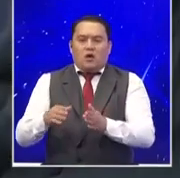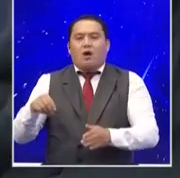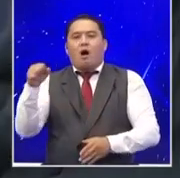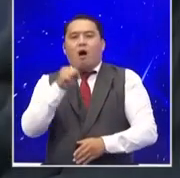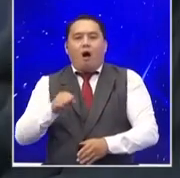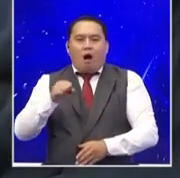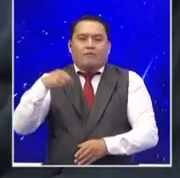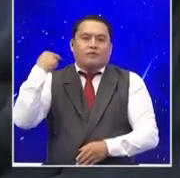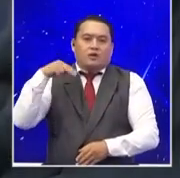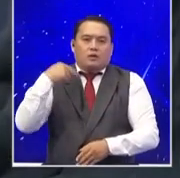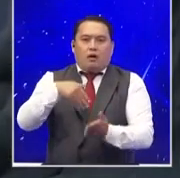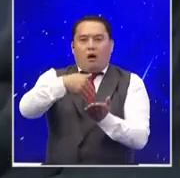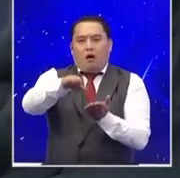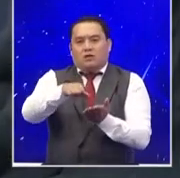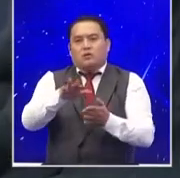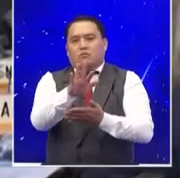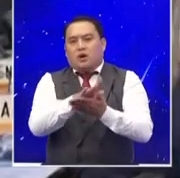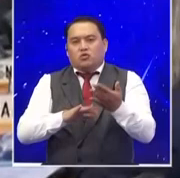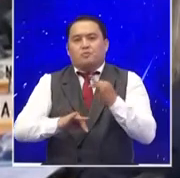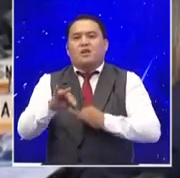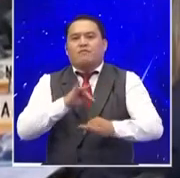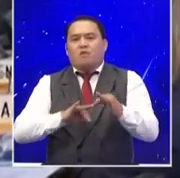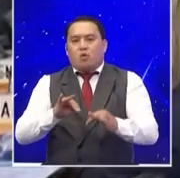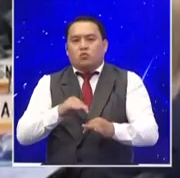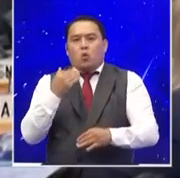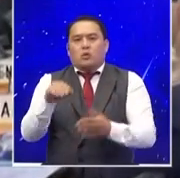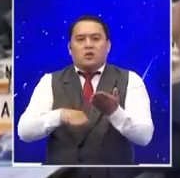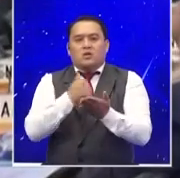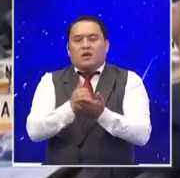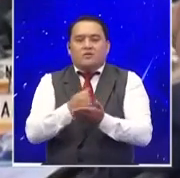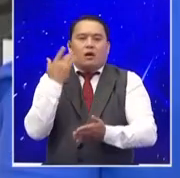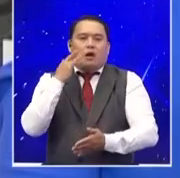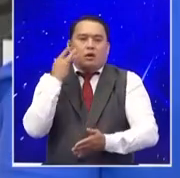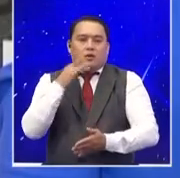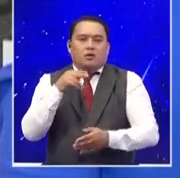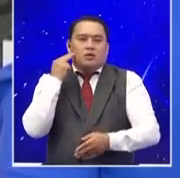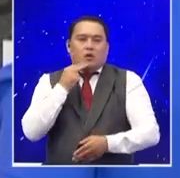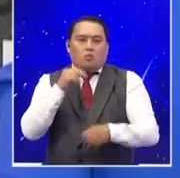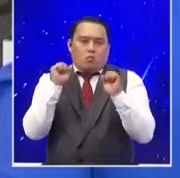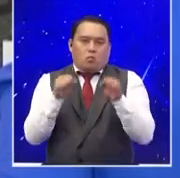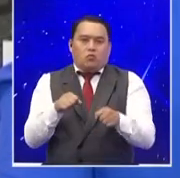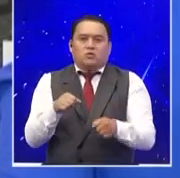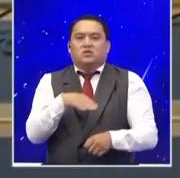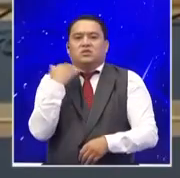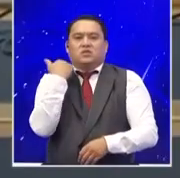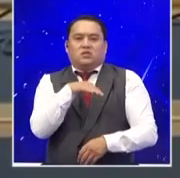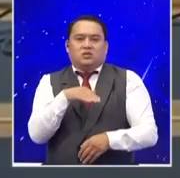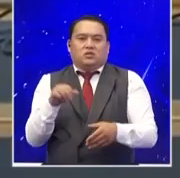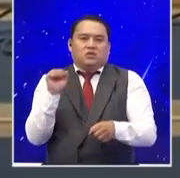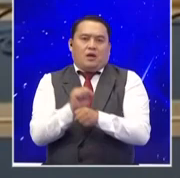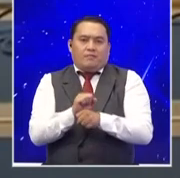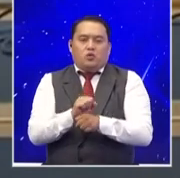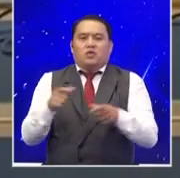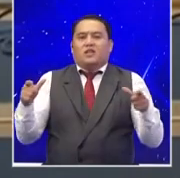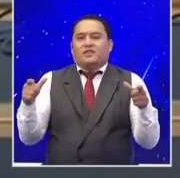августе Дональд Трамп отказался от продолжения переговоров. По мнению главы Белого дома, Китай вполне мог, но не захотел остановить эпидемию